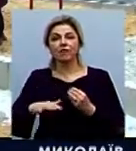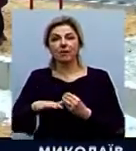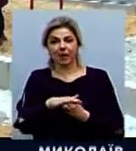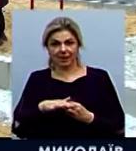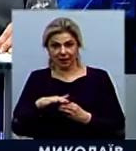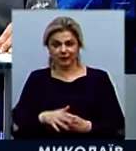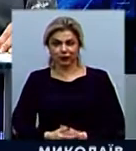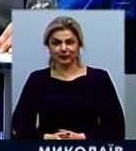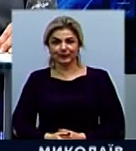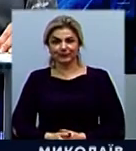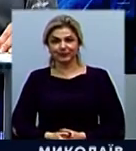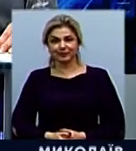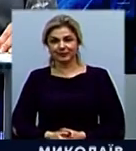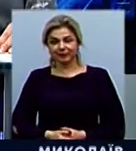Горошко».